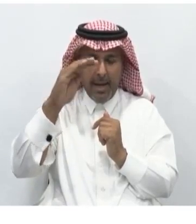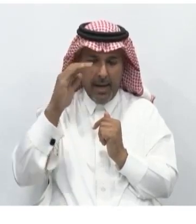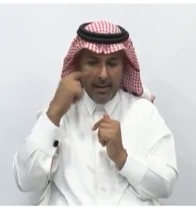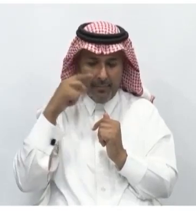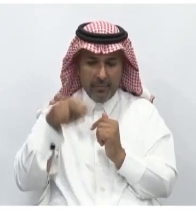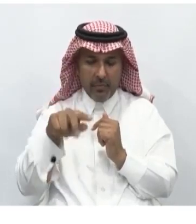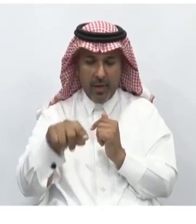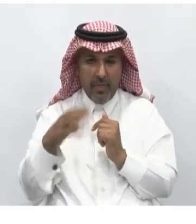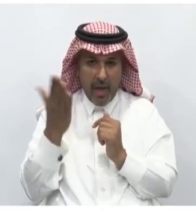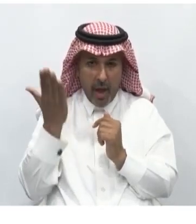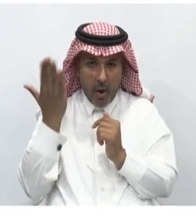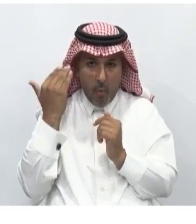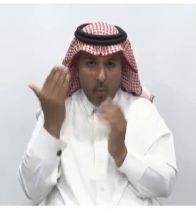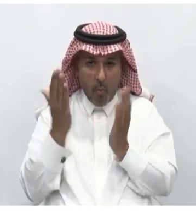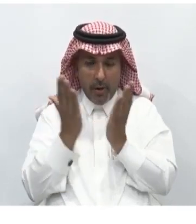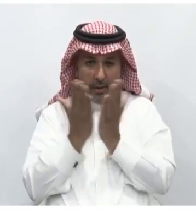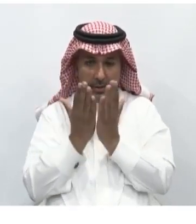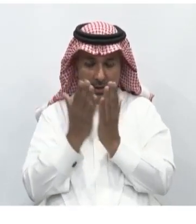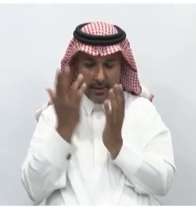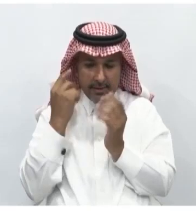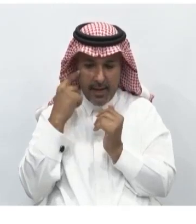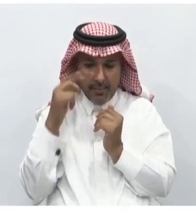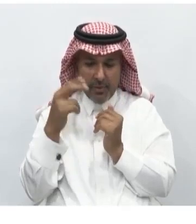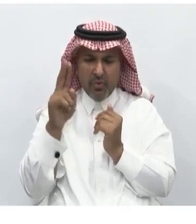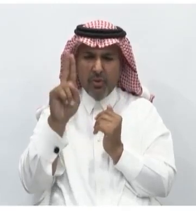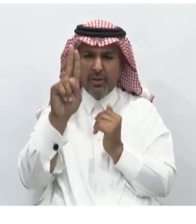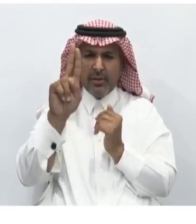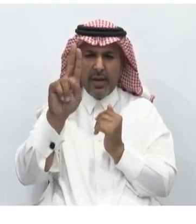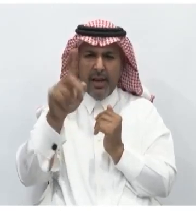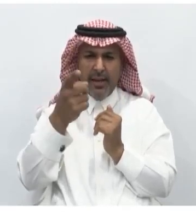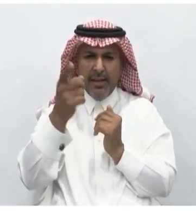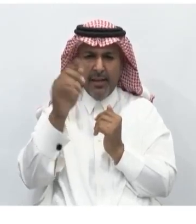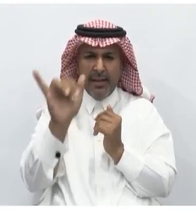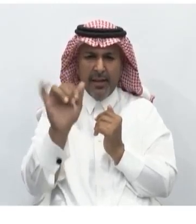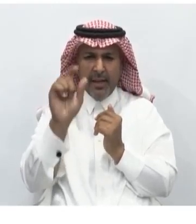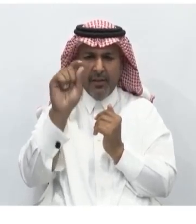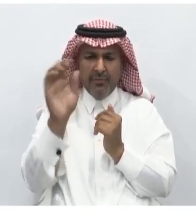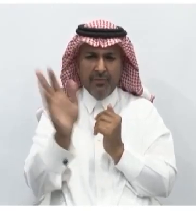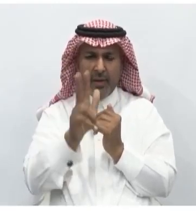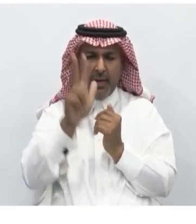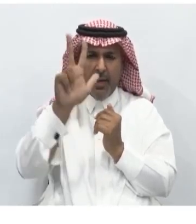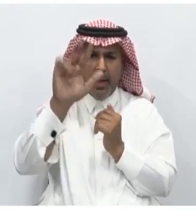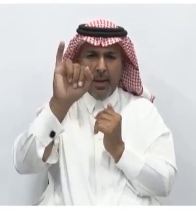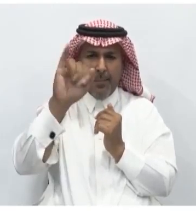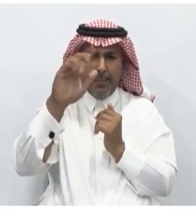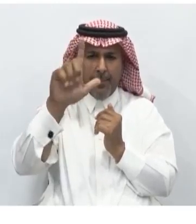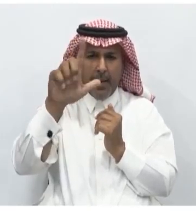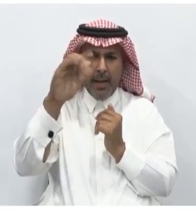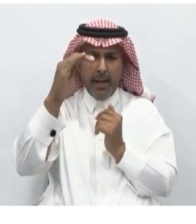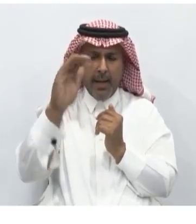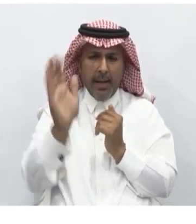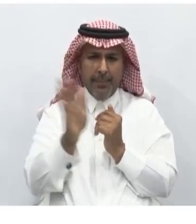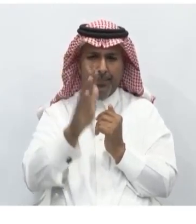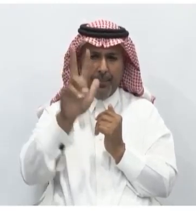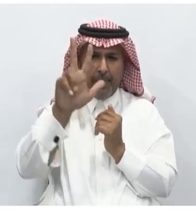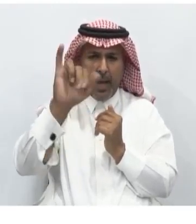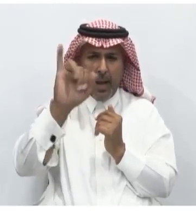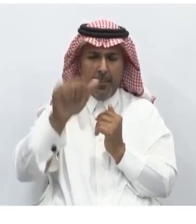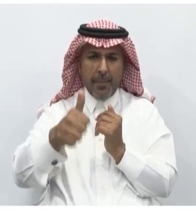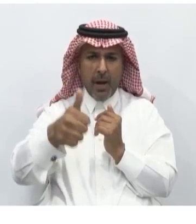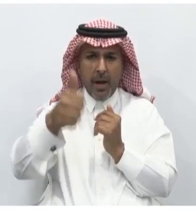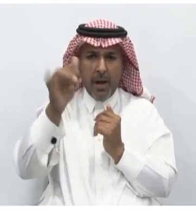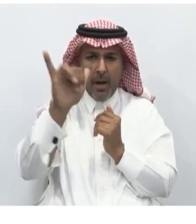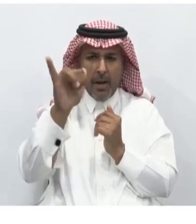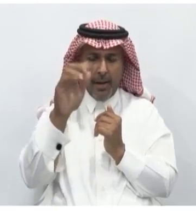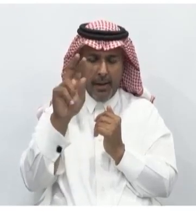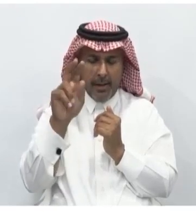المائي، سمينا الأملاح المائية وصيغ الأملاح المائية ثم قمنا بتحليل الأملاح المائية